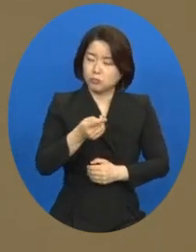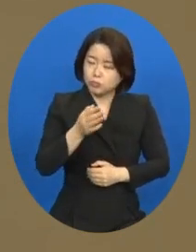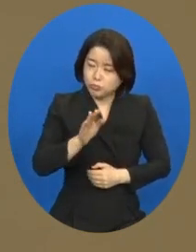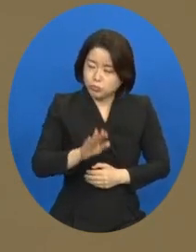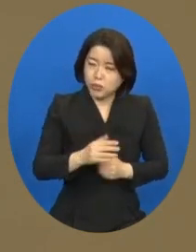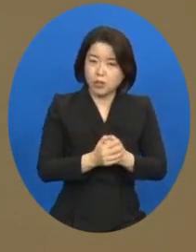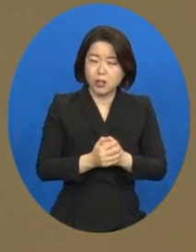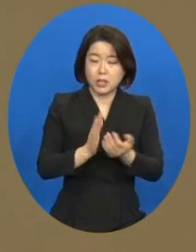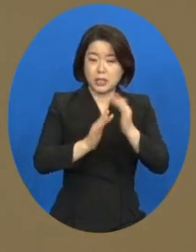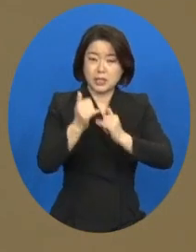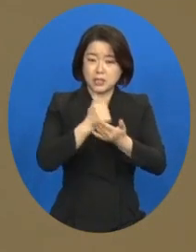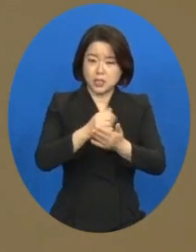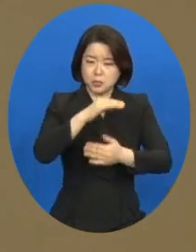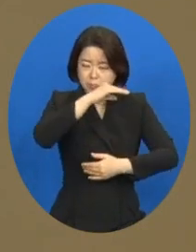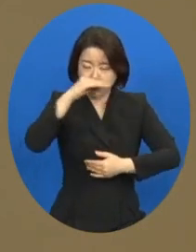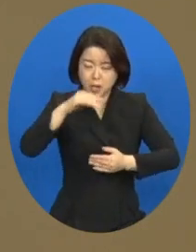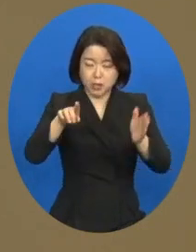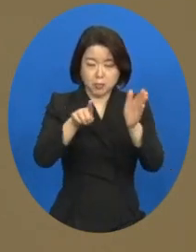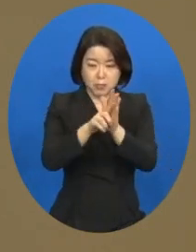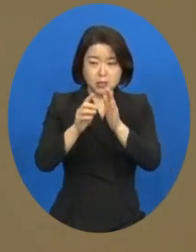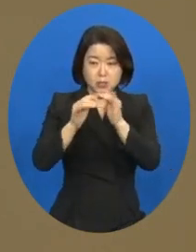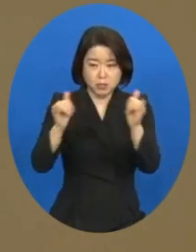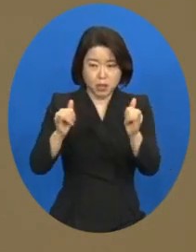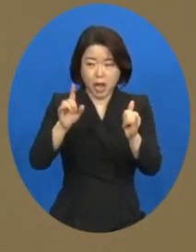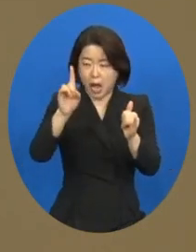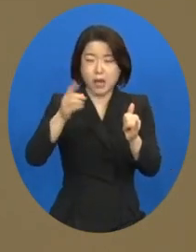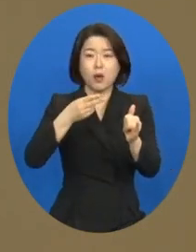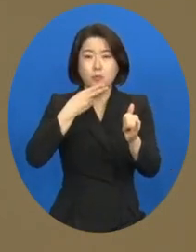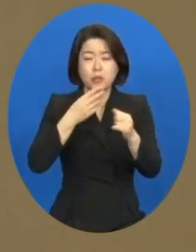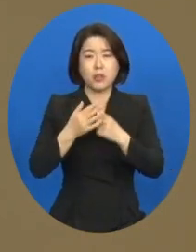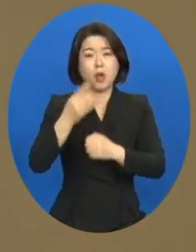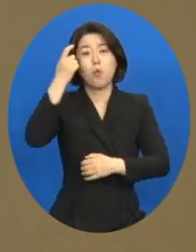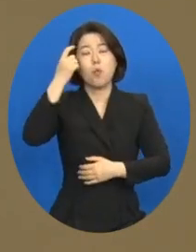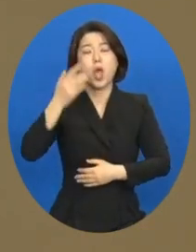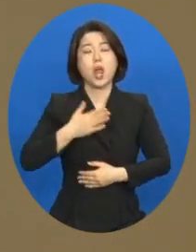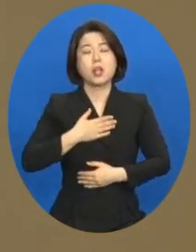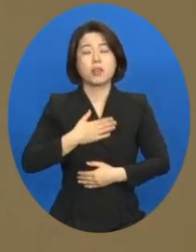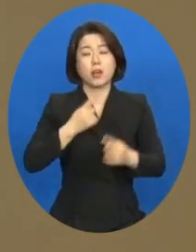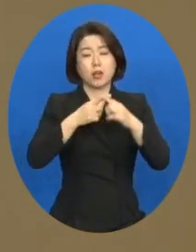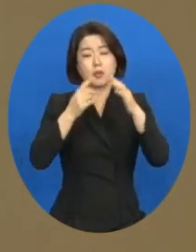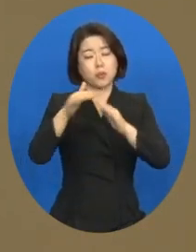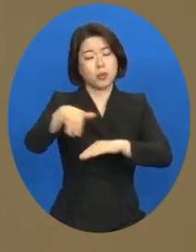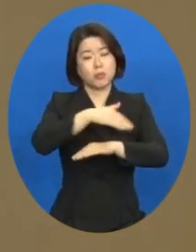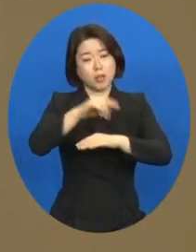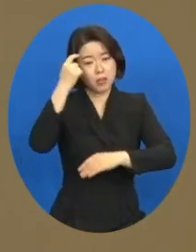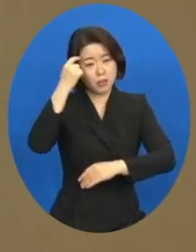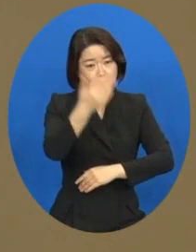믿는 사람, 제대로 믿는 사람 한 사람도 없는데 왜 내가 교회를 다녀야 되는?